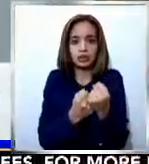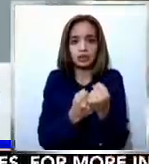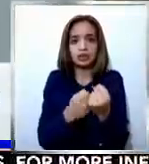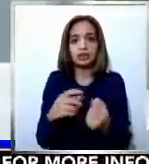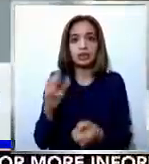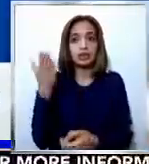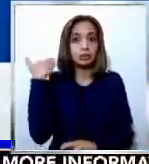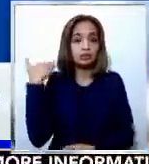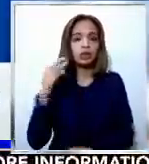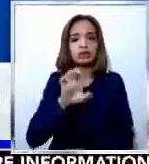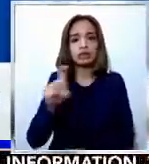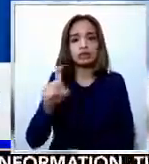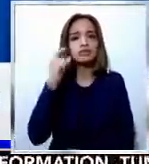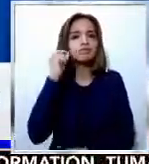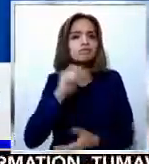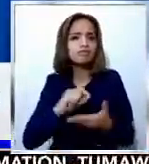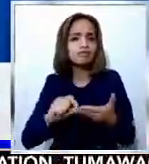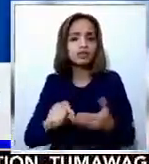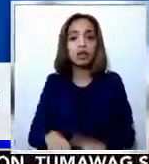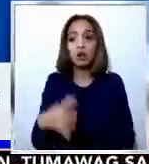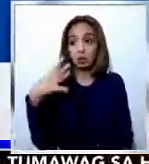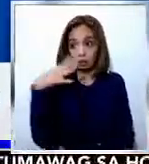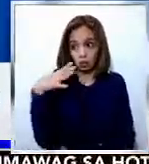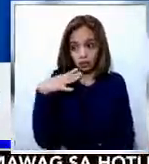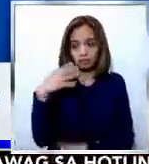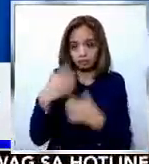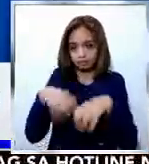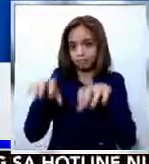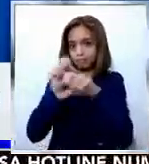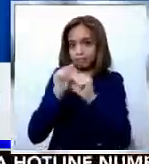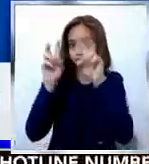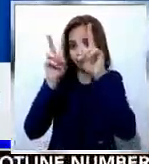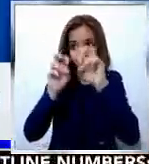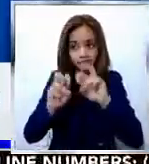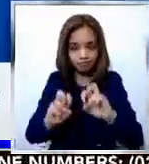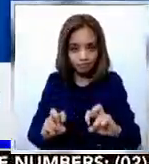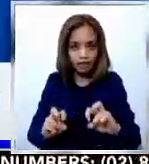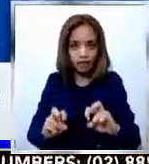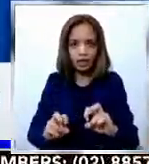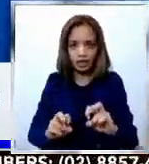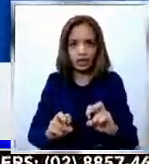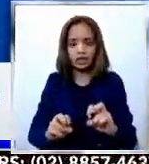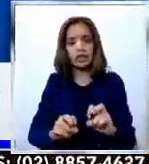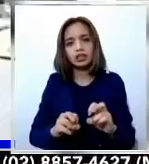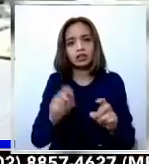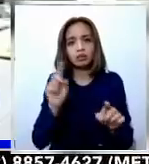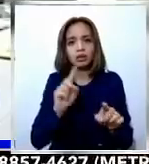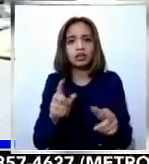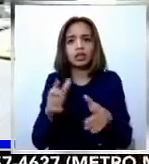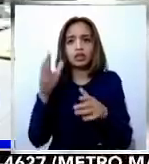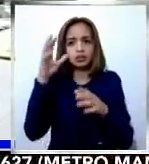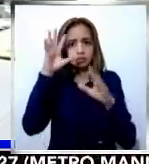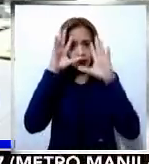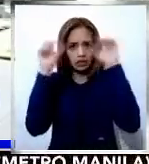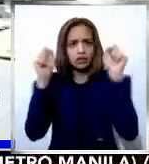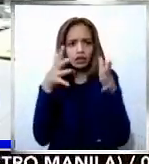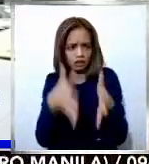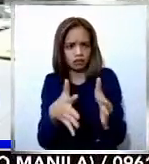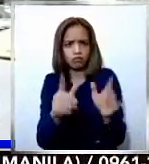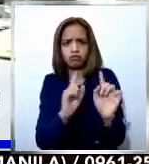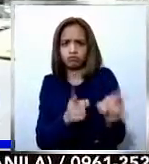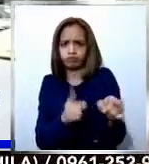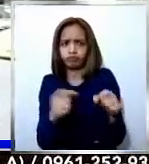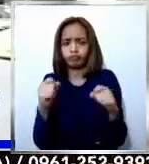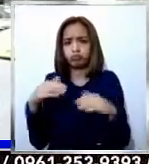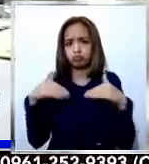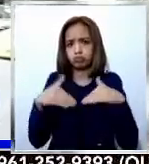nila na patapusin ang imbestigasyon ng komite at hayaan ng Pangulo na dumalo ang mga miyembro ng gabinete. Kanina, hindi ulit dumalo sa